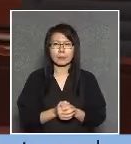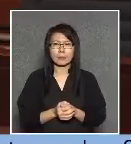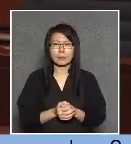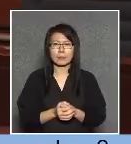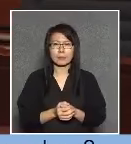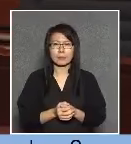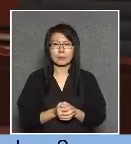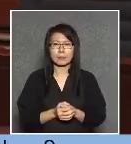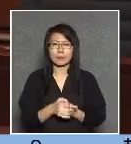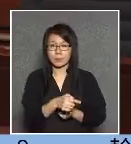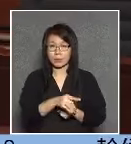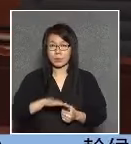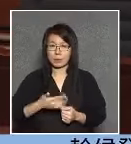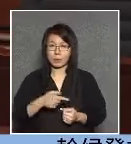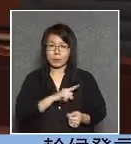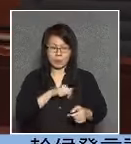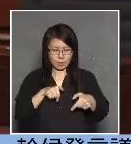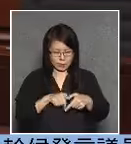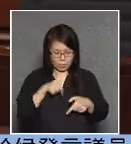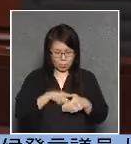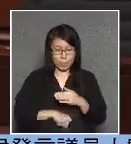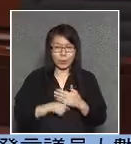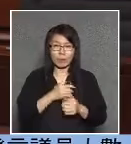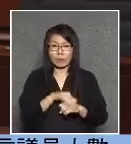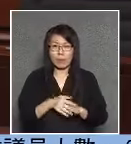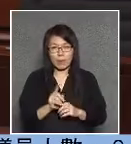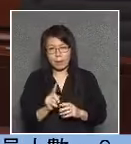他是反映緊他內心的世界。